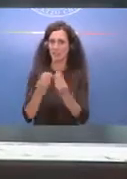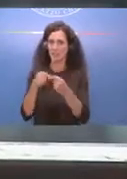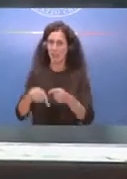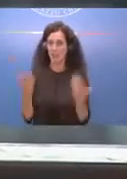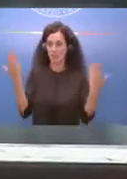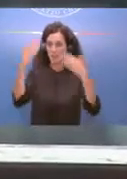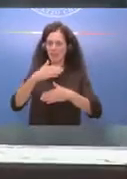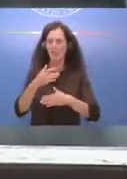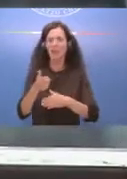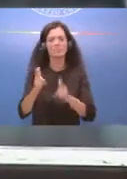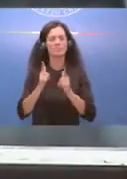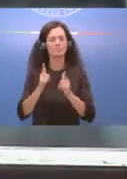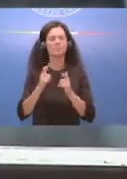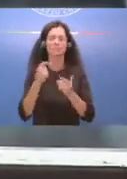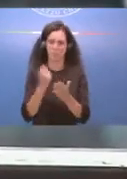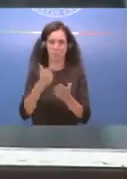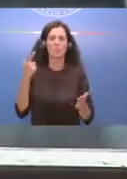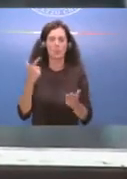in